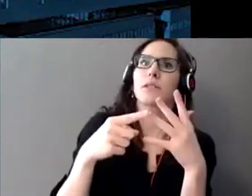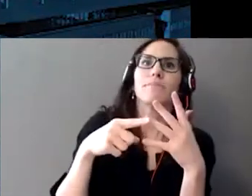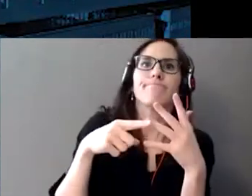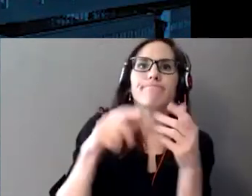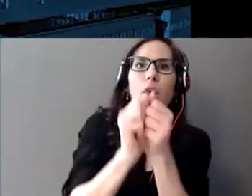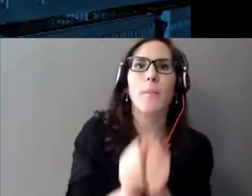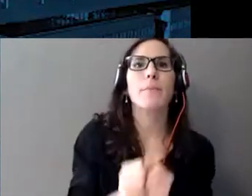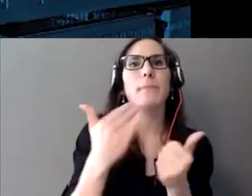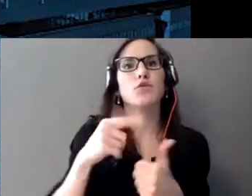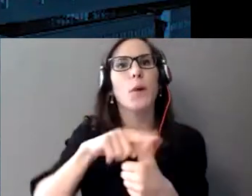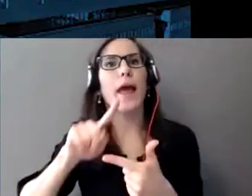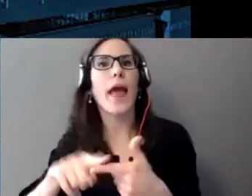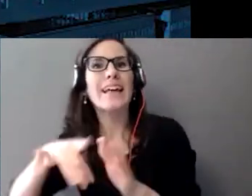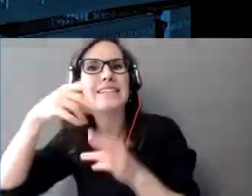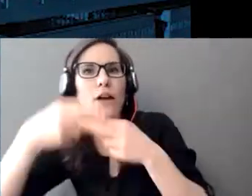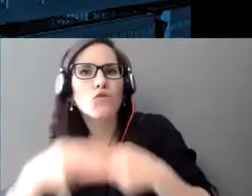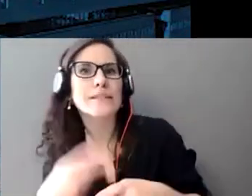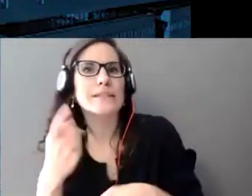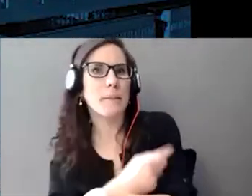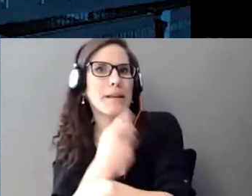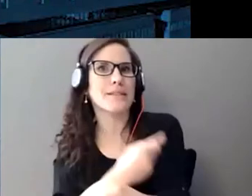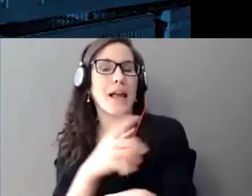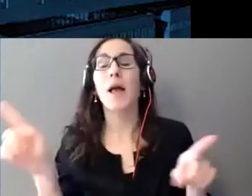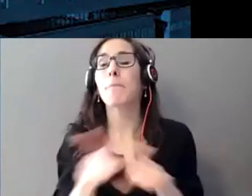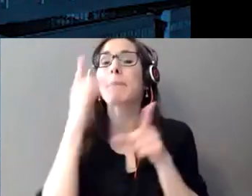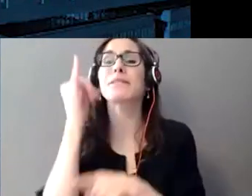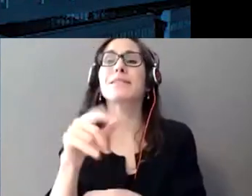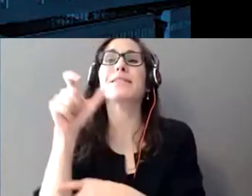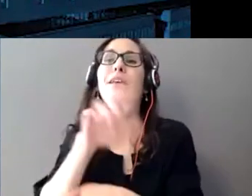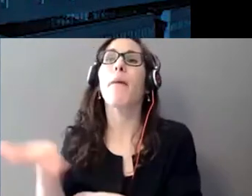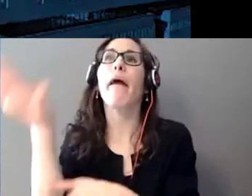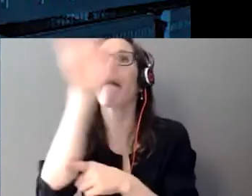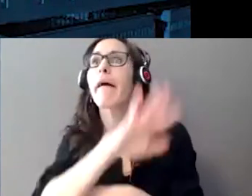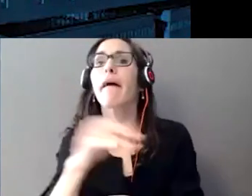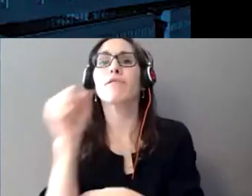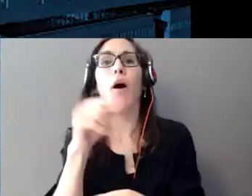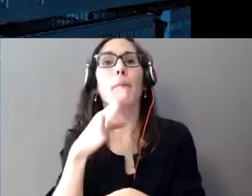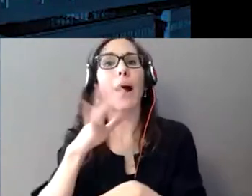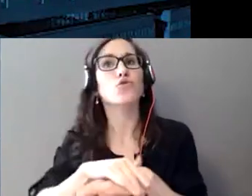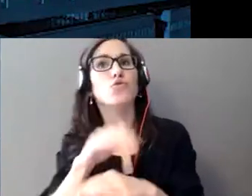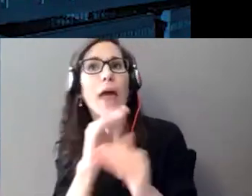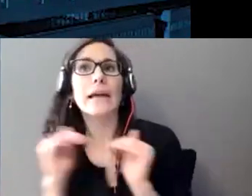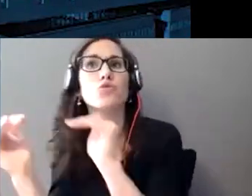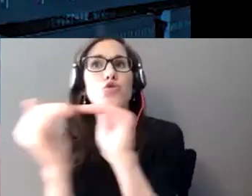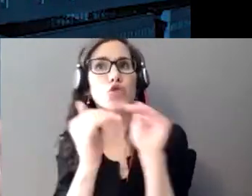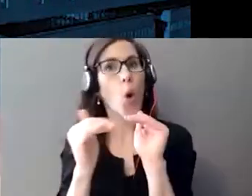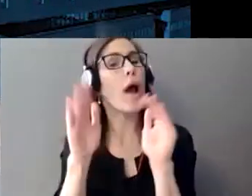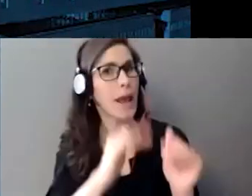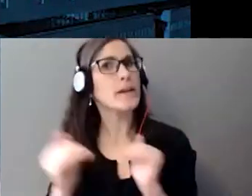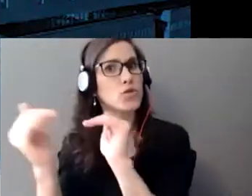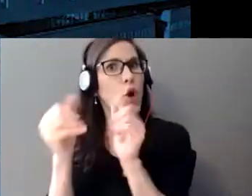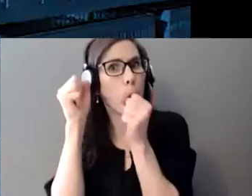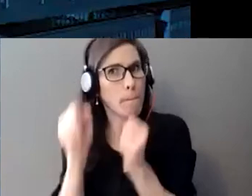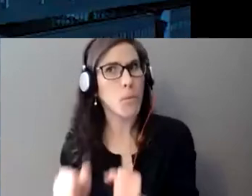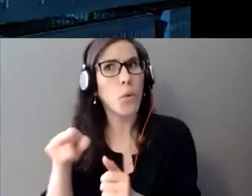donc même si le Québec parle d'inclusion l'inclusion n'empêche pas les droits mais on a quand même encore un pied dans un modèle